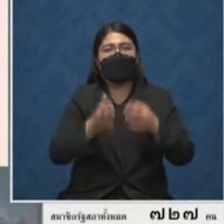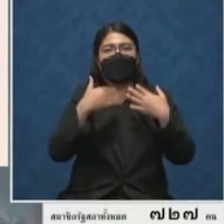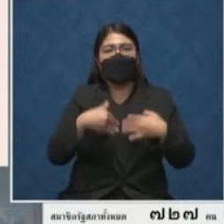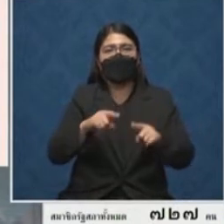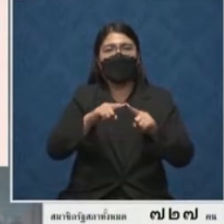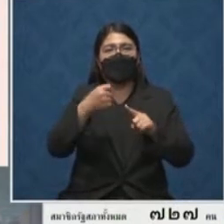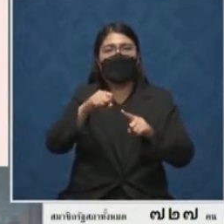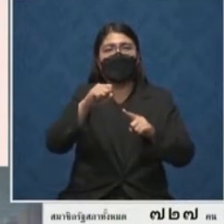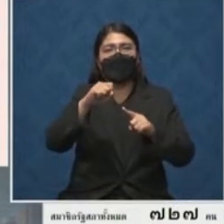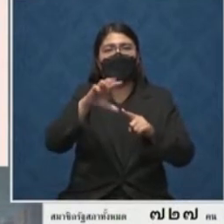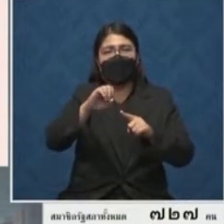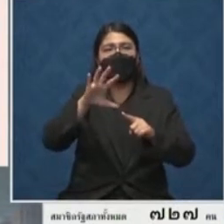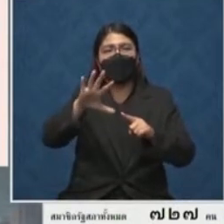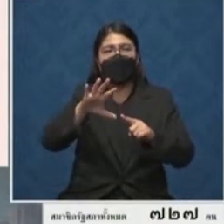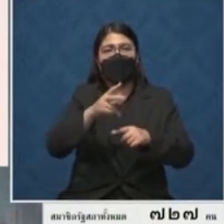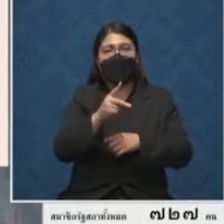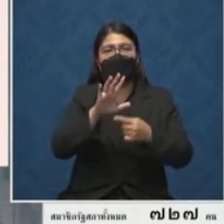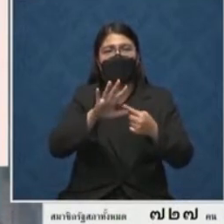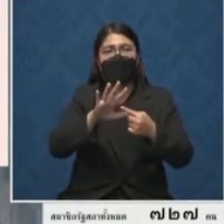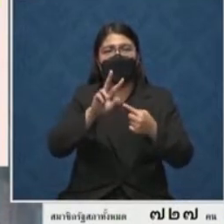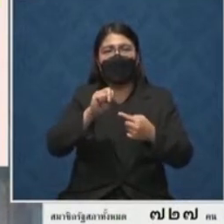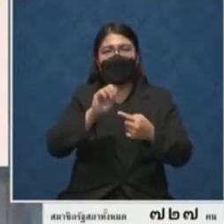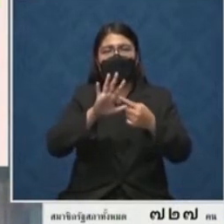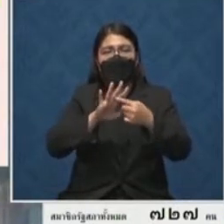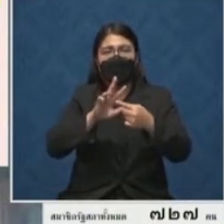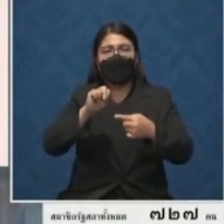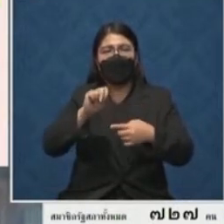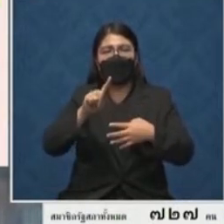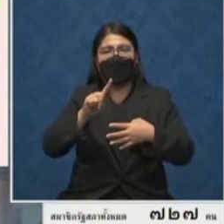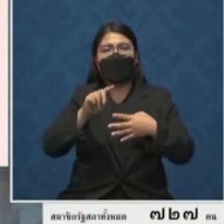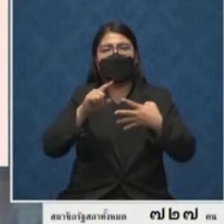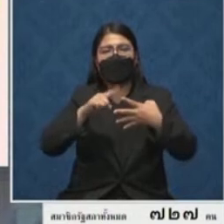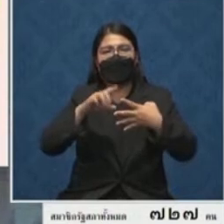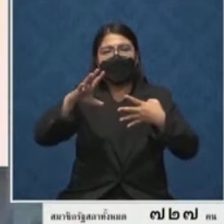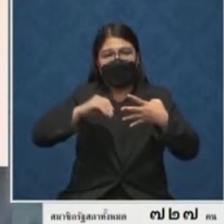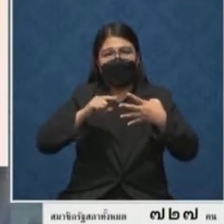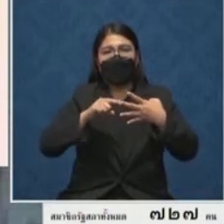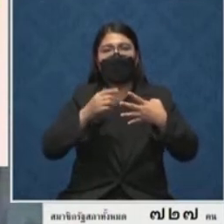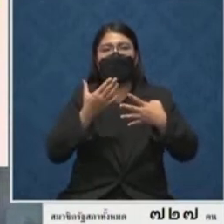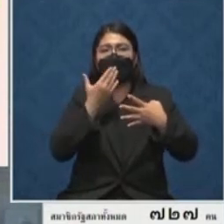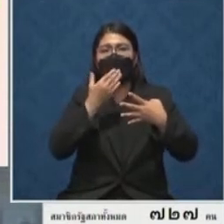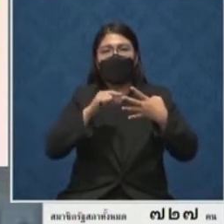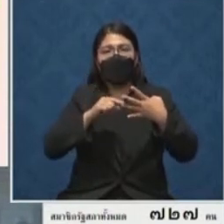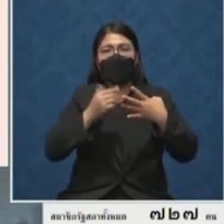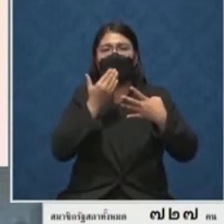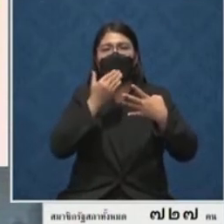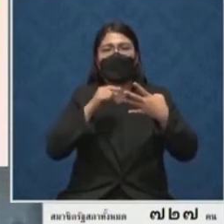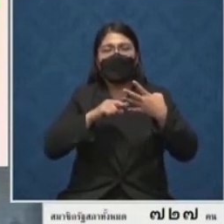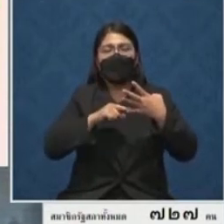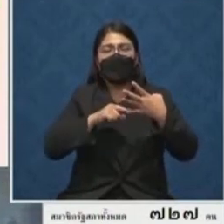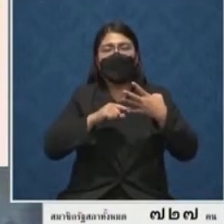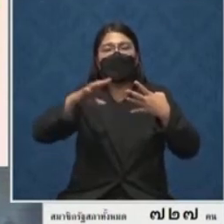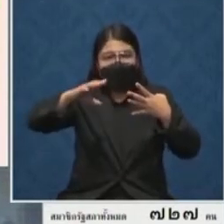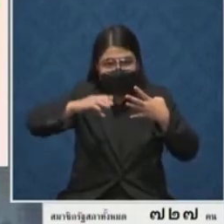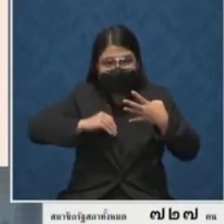าน 1รับหลักการ2งดออกเสียง3งดออกเสียง4รับหลัก